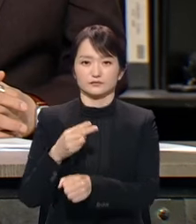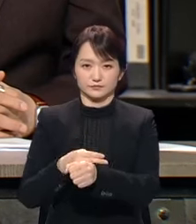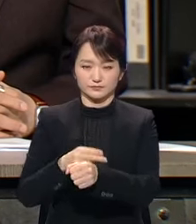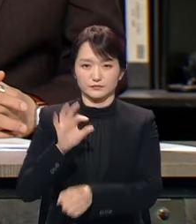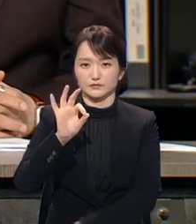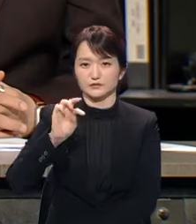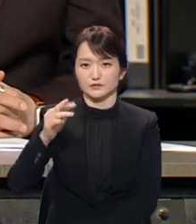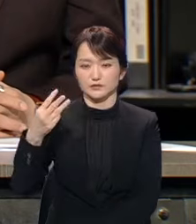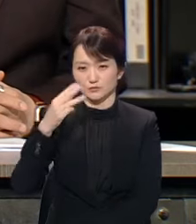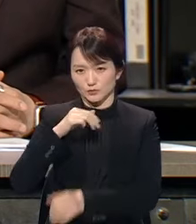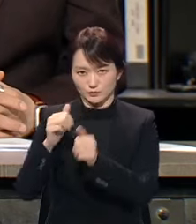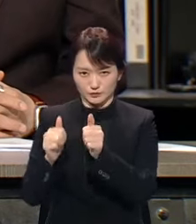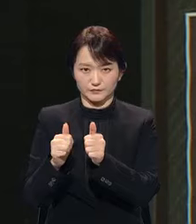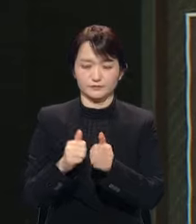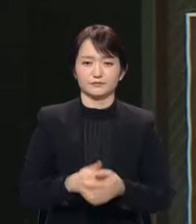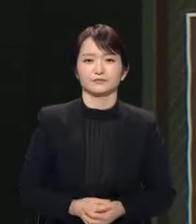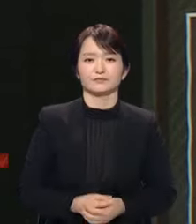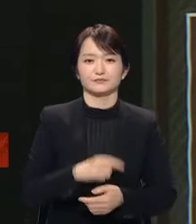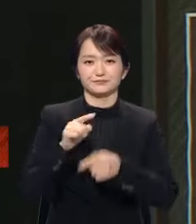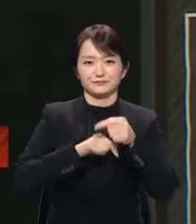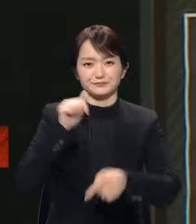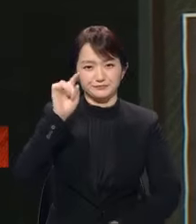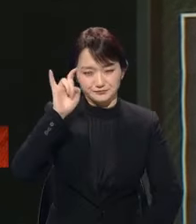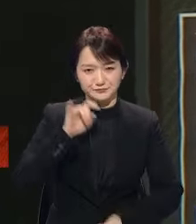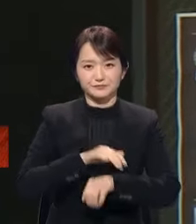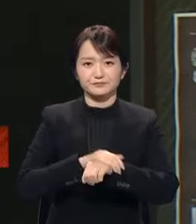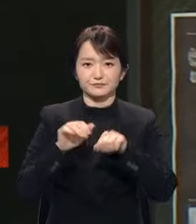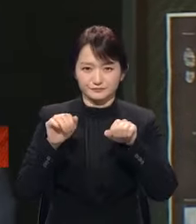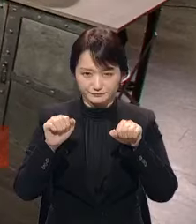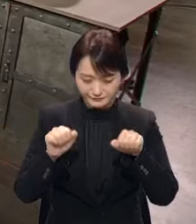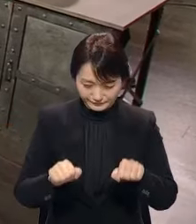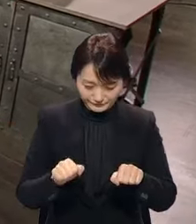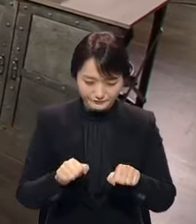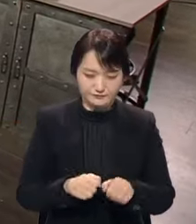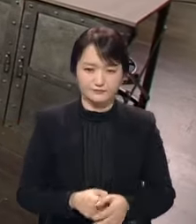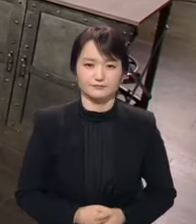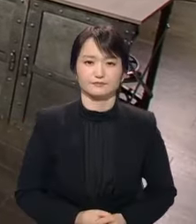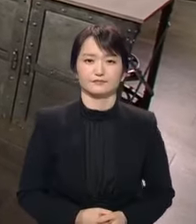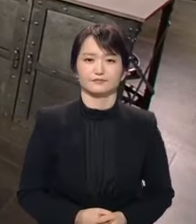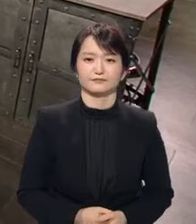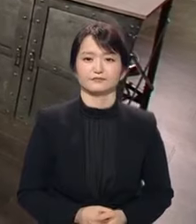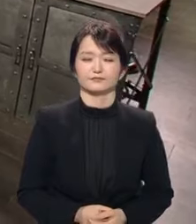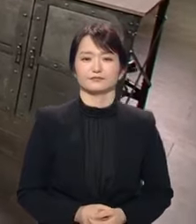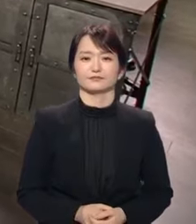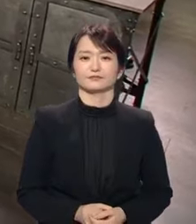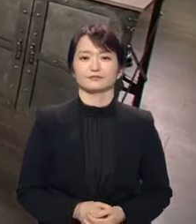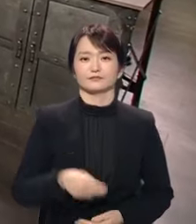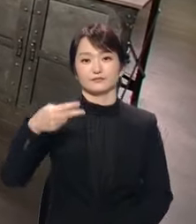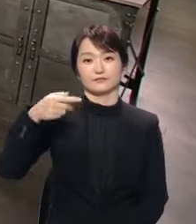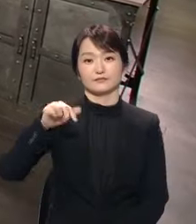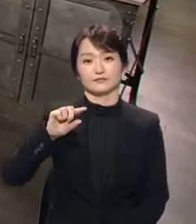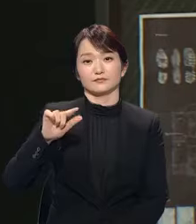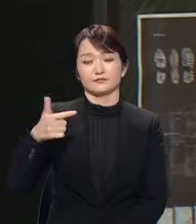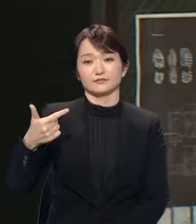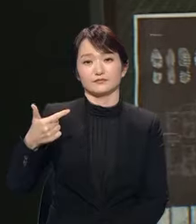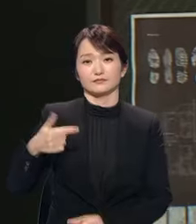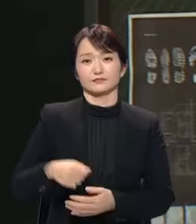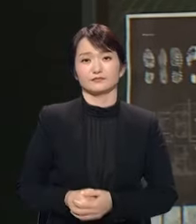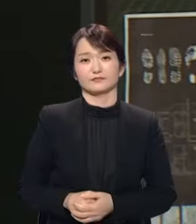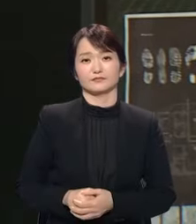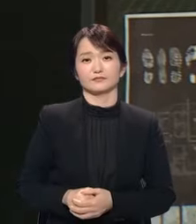교수, 양지열 변호사, 그리고 박준혜 소 선생님 나오셨습니다. 안녕하세요. 안녕하세요. 예. 사반 개족, 아니